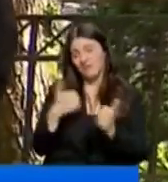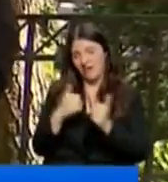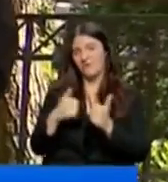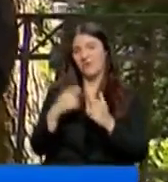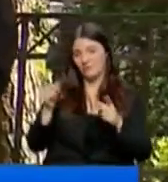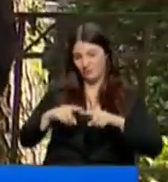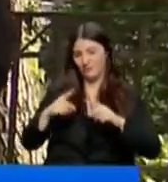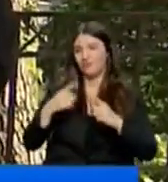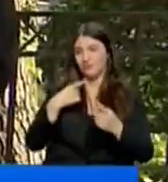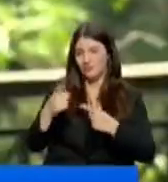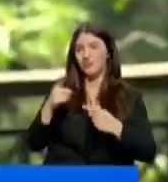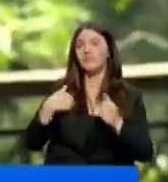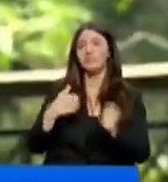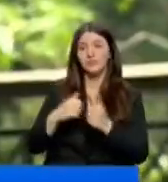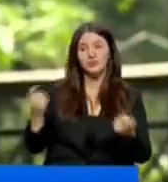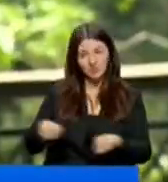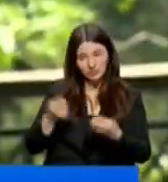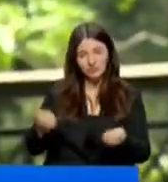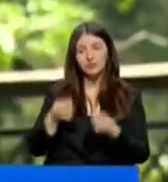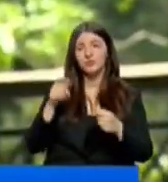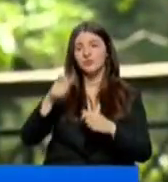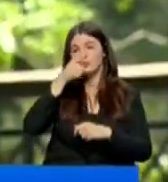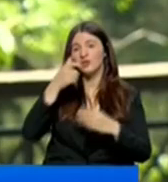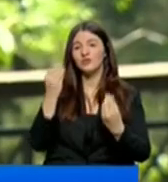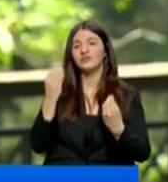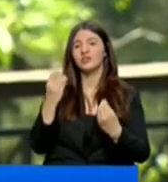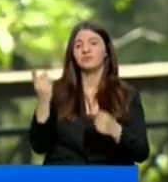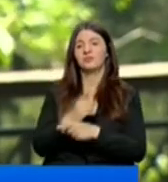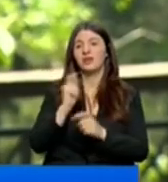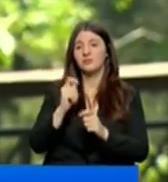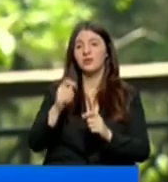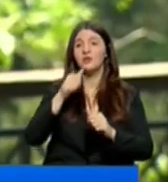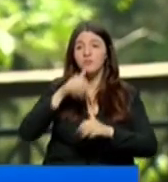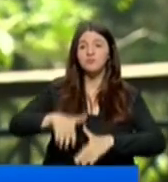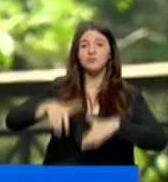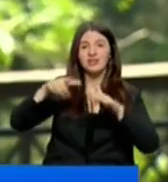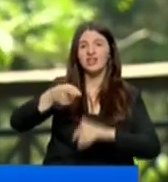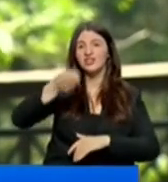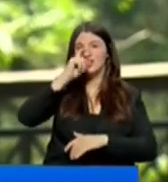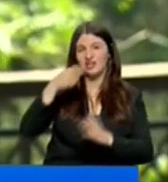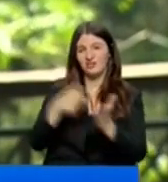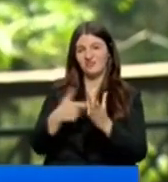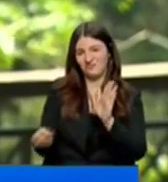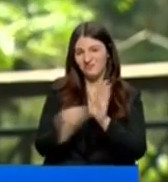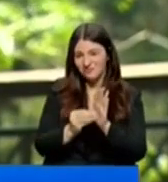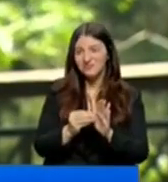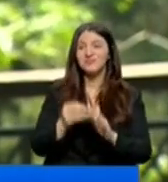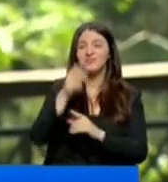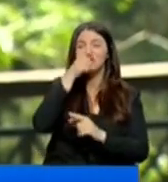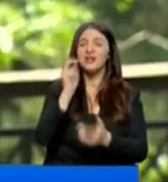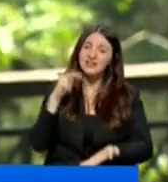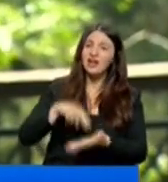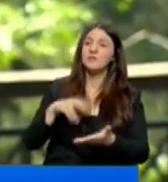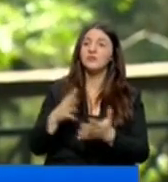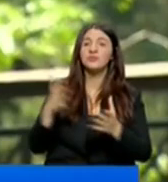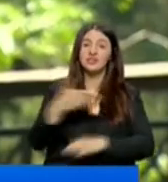bulundum. Demirel'le de çalıştım. Bu ülkeye güzel şeyler yaptı. Barajlar Kralı unvanını getirdim. Türkiye'nin